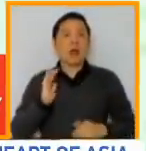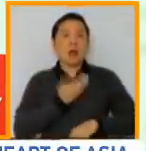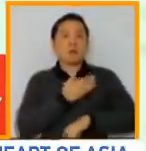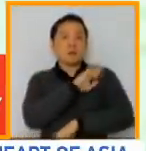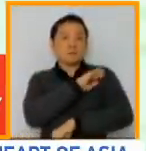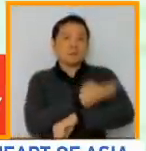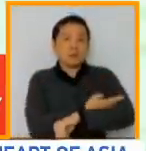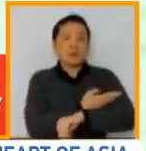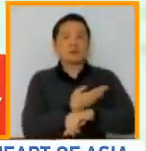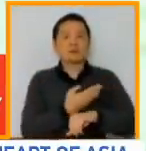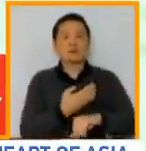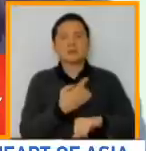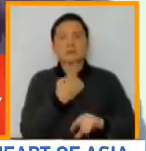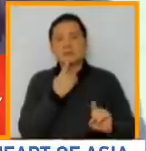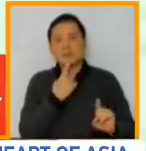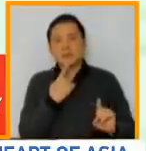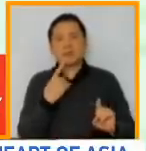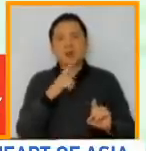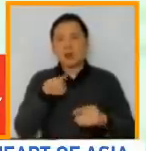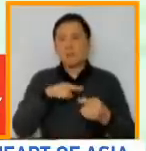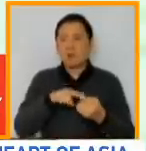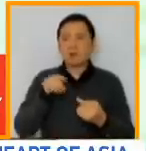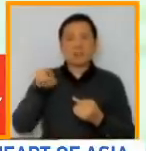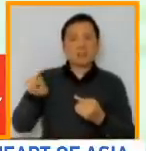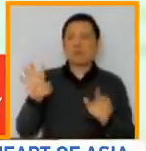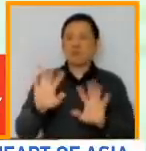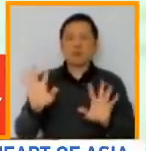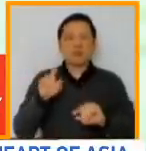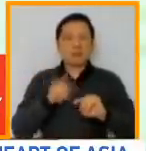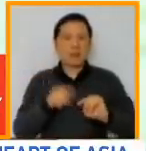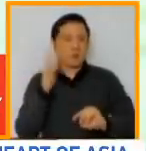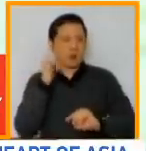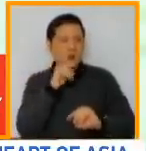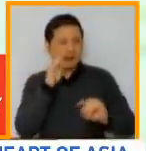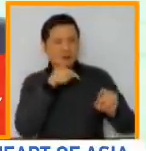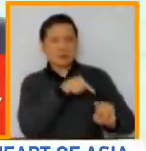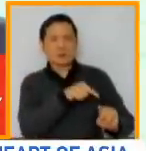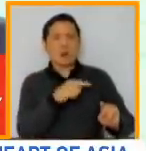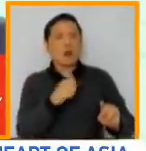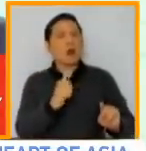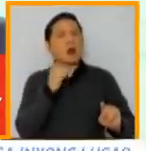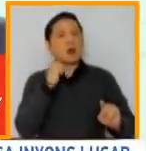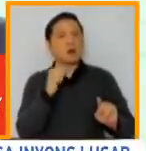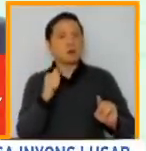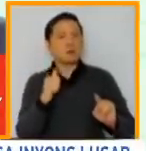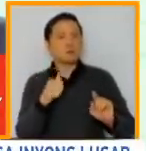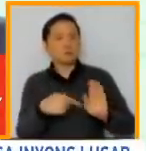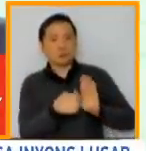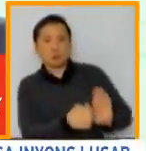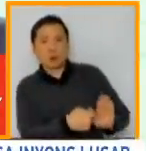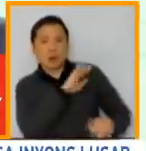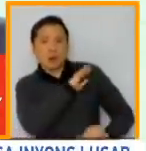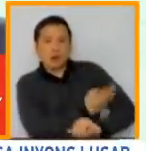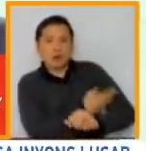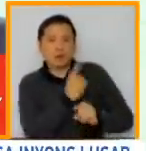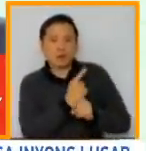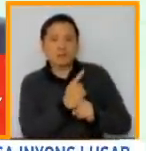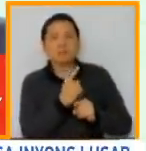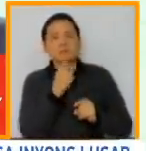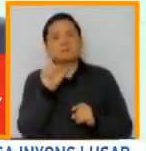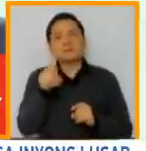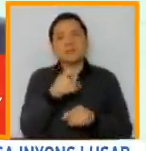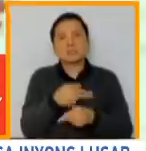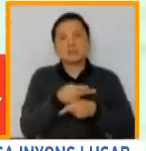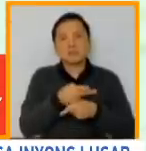patungkol sa kanya or sa buhay niya. Kaya when talking about her, I need to be very careful. Siyempre, sincerely, I wish her all the happiness